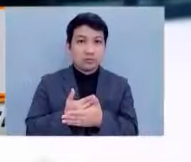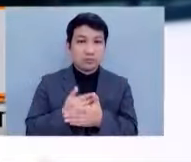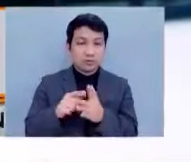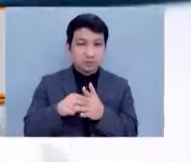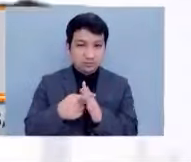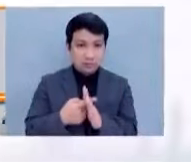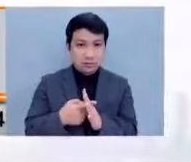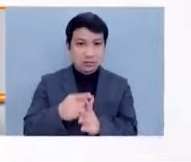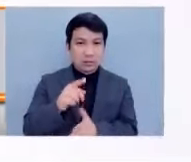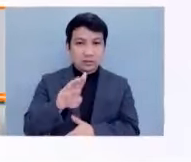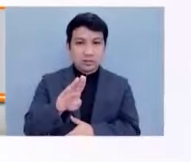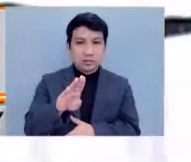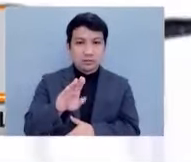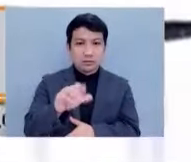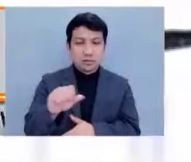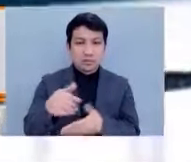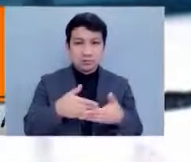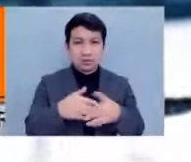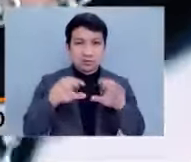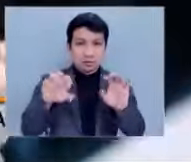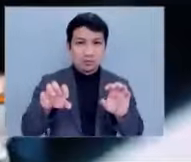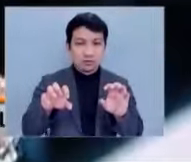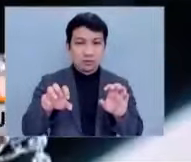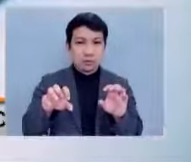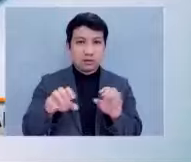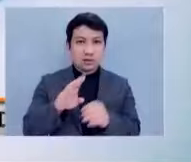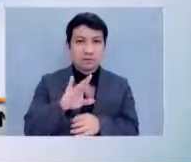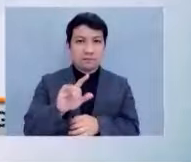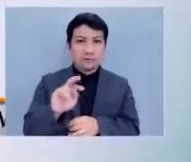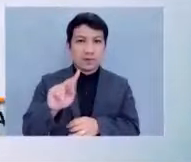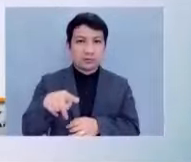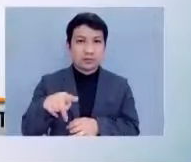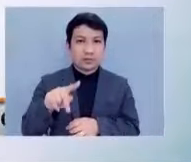Babymonster sa single nilang Batter Up.